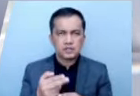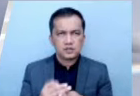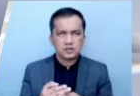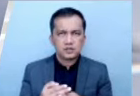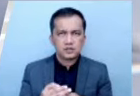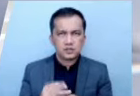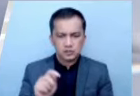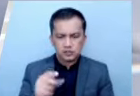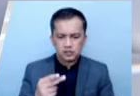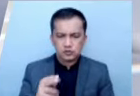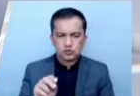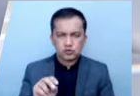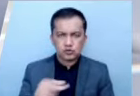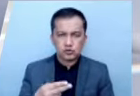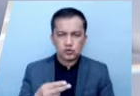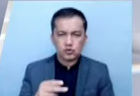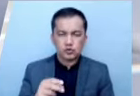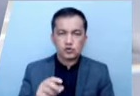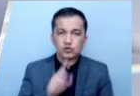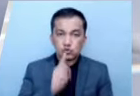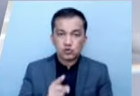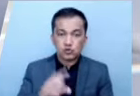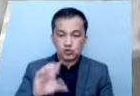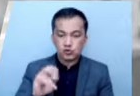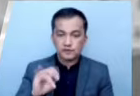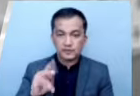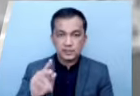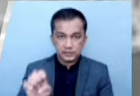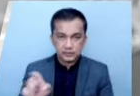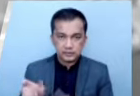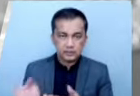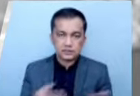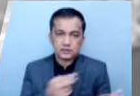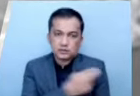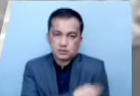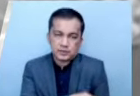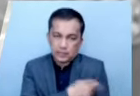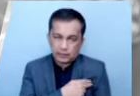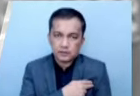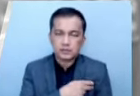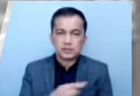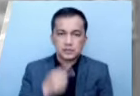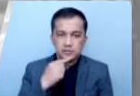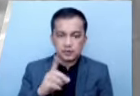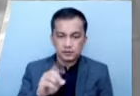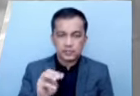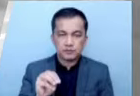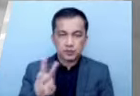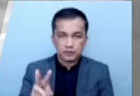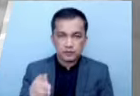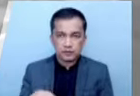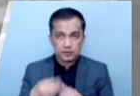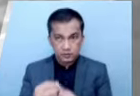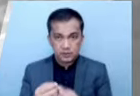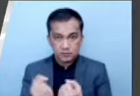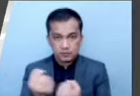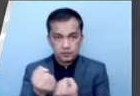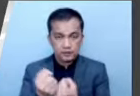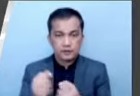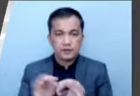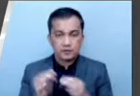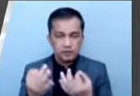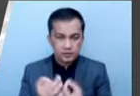Confidence. Dinala na sila sa ospital sa bansang Djibouti. Ayon sa DMW, bibigyan nila ng suporta ang pamilya ng mga